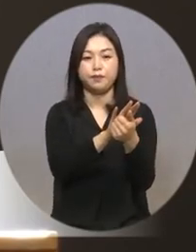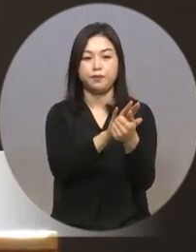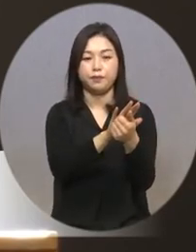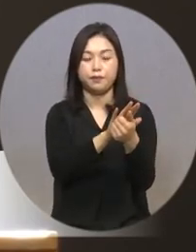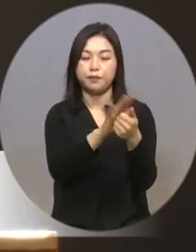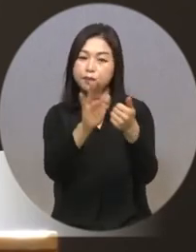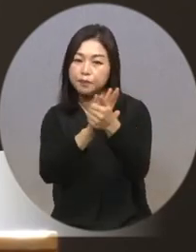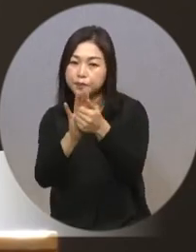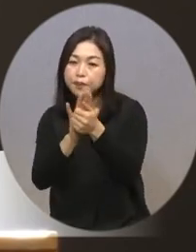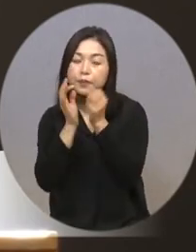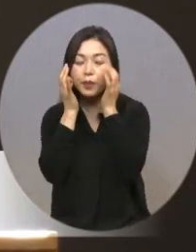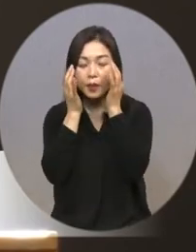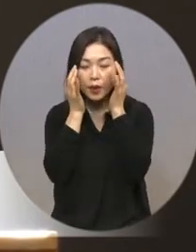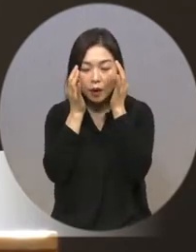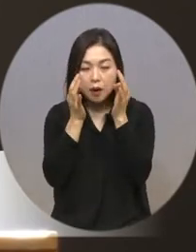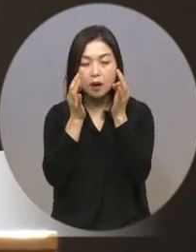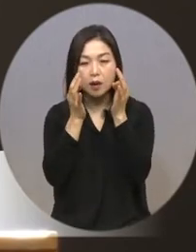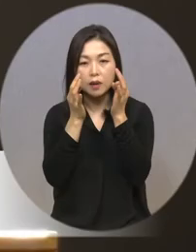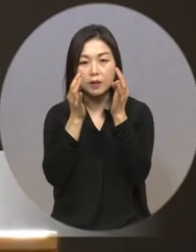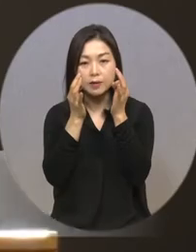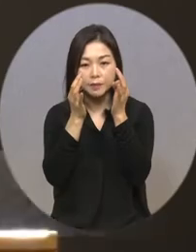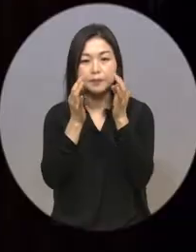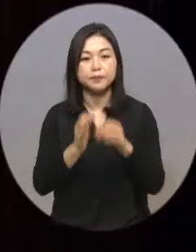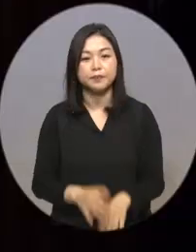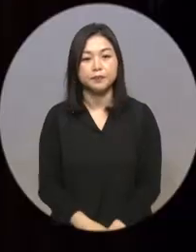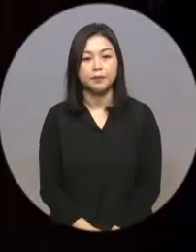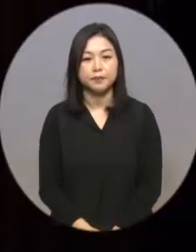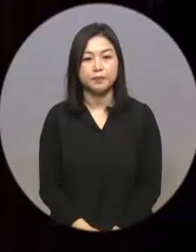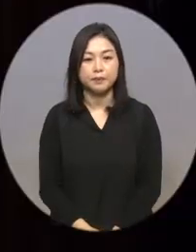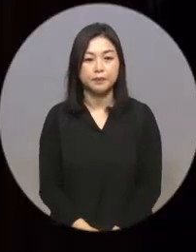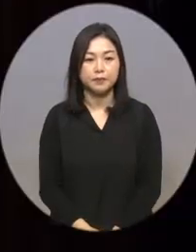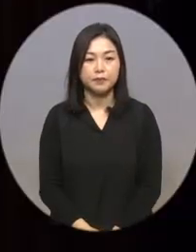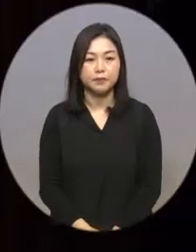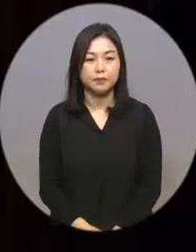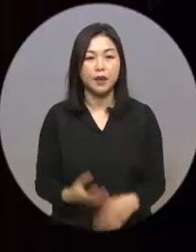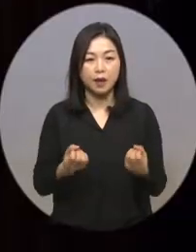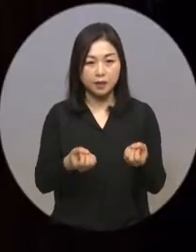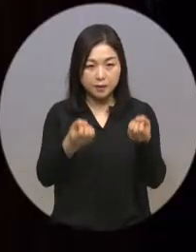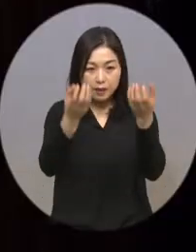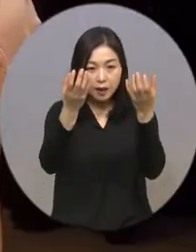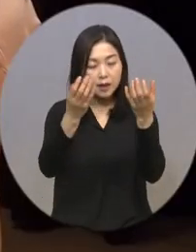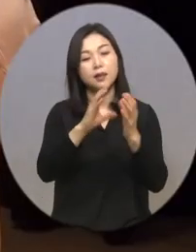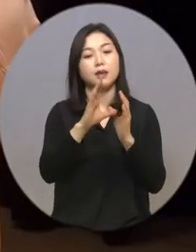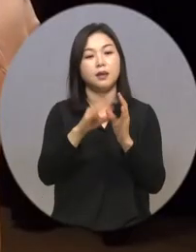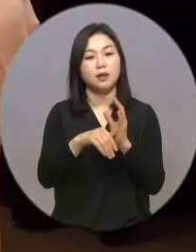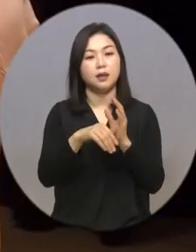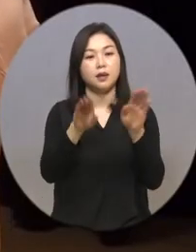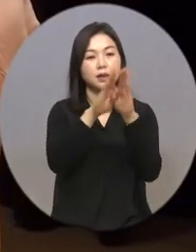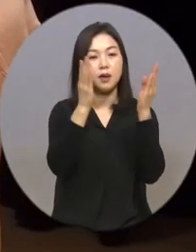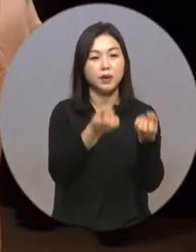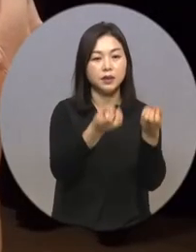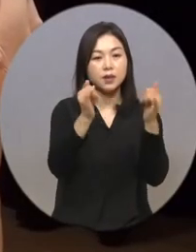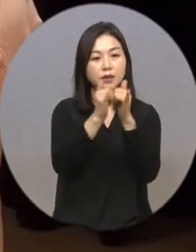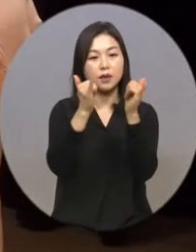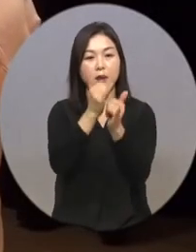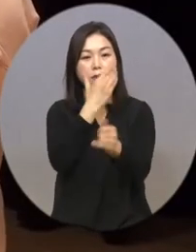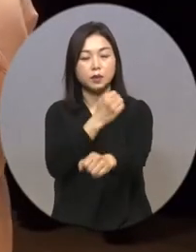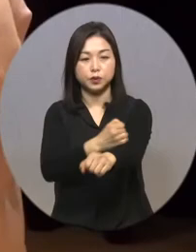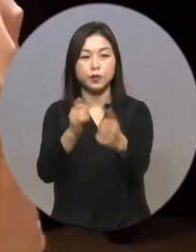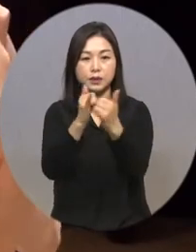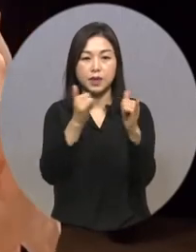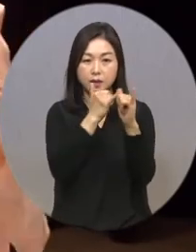제도적인 도움의 손길을 내려고 합니다. 이날 행사는 개회식과 사회복지 유공자 표창